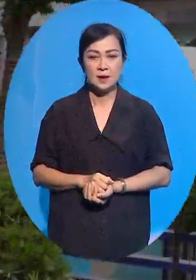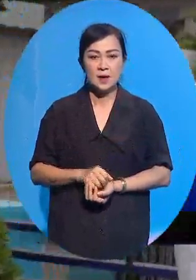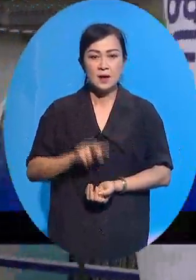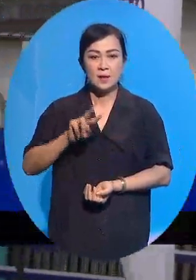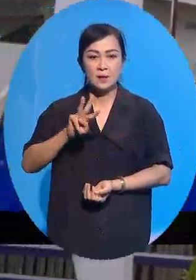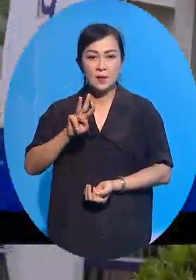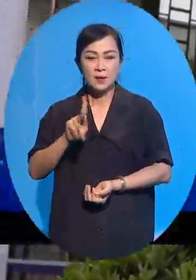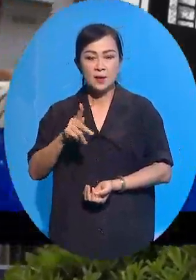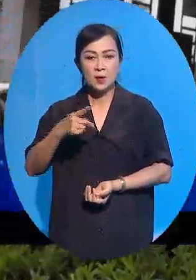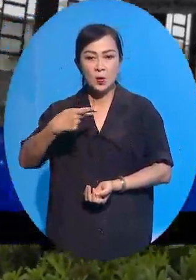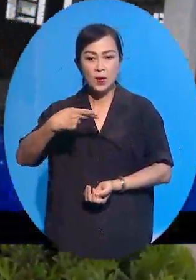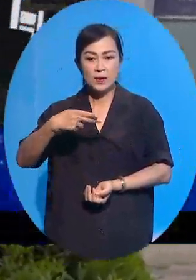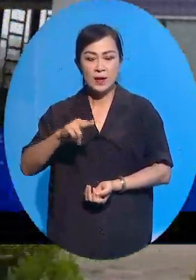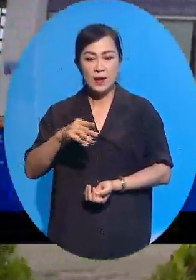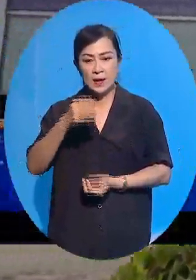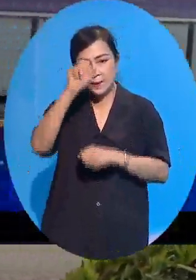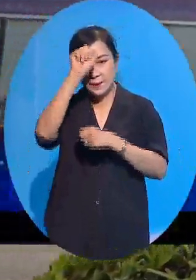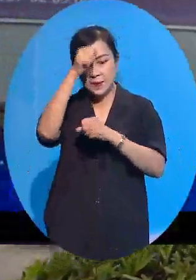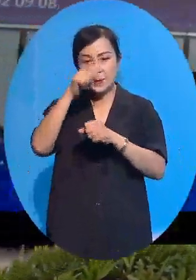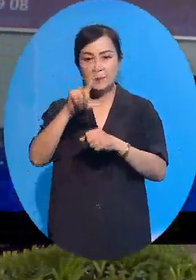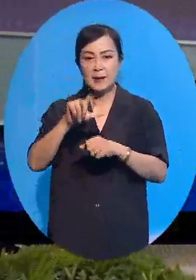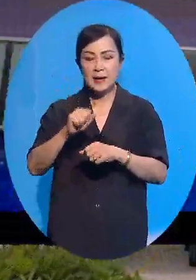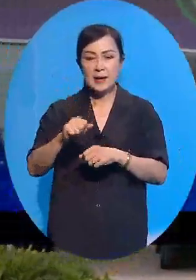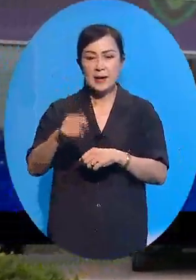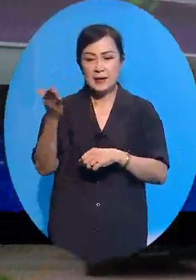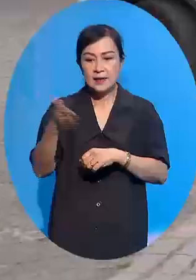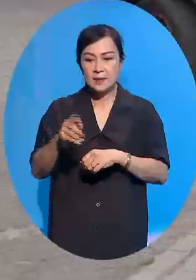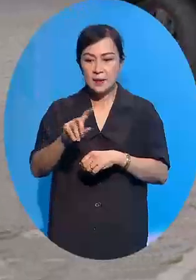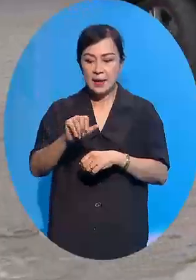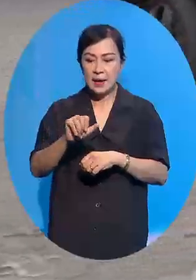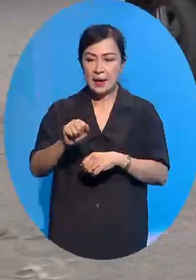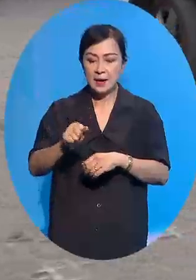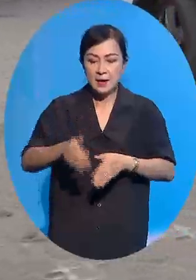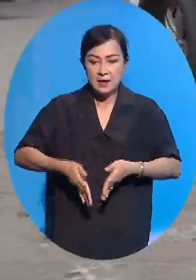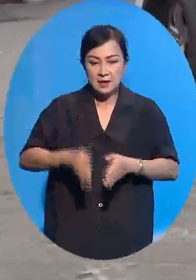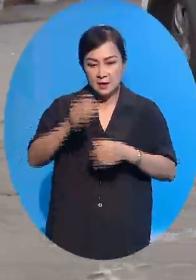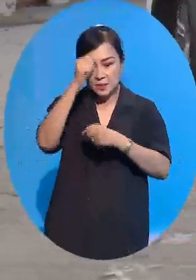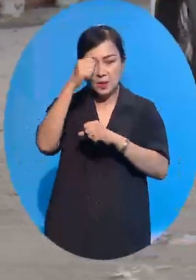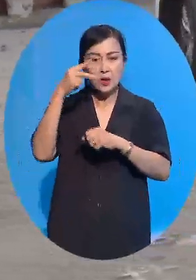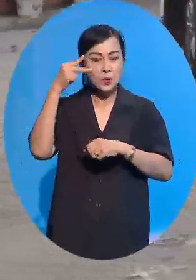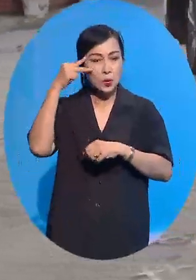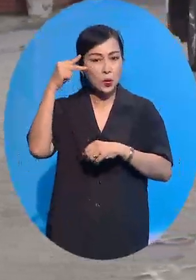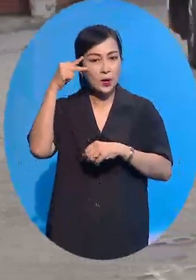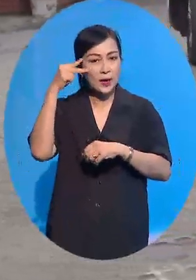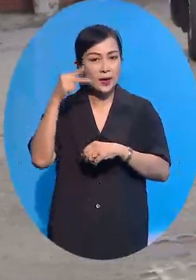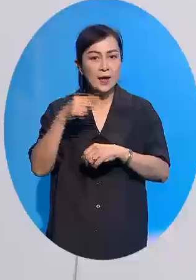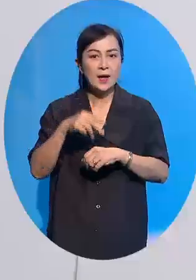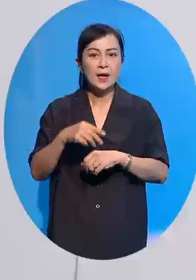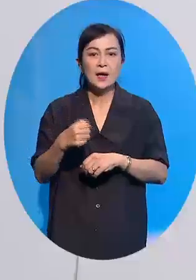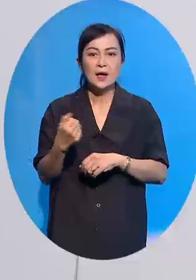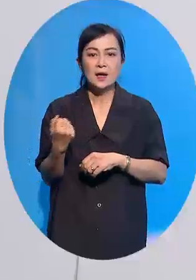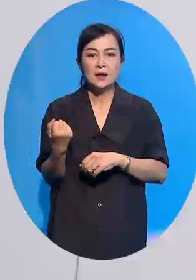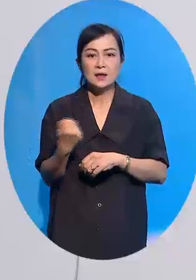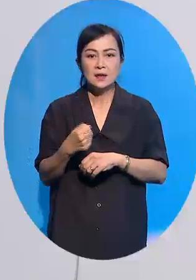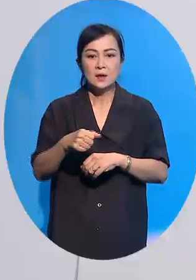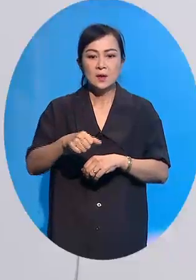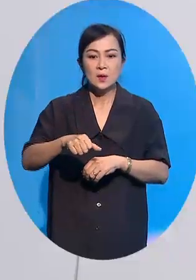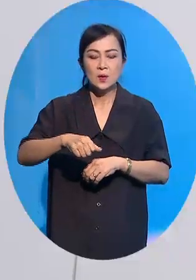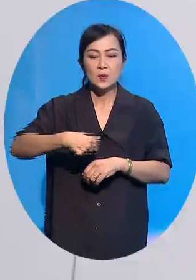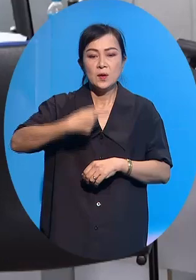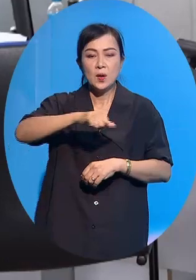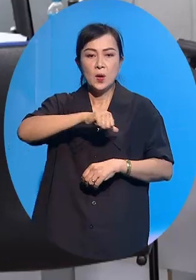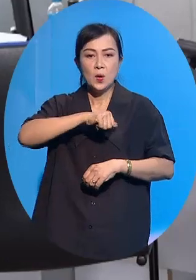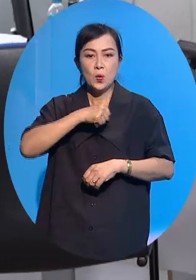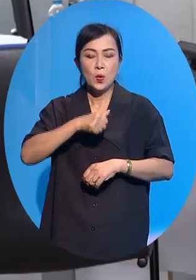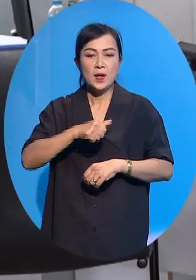Volkswagen Hoàng Gia chi nhánh Bình Dương tại số 7A trên 12A Đại lộ Bình Dương, thị xã Thuận An vừa được Volkswagen Việt Nam ủy quyền chính thức là đại